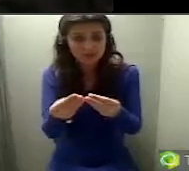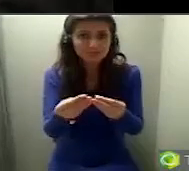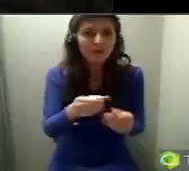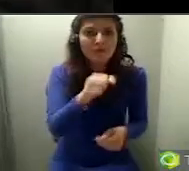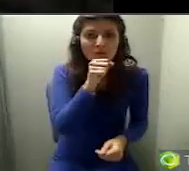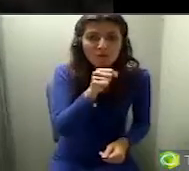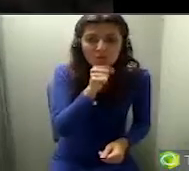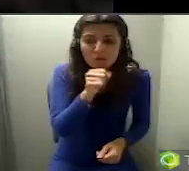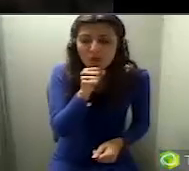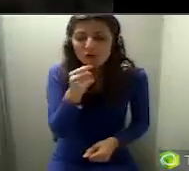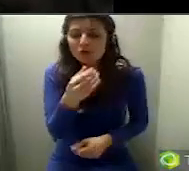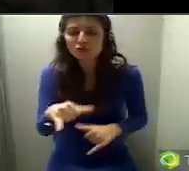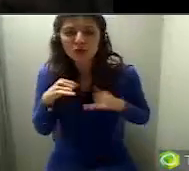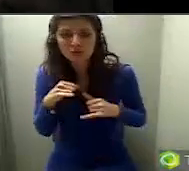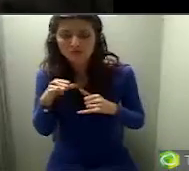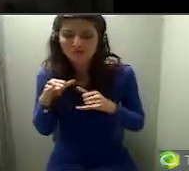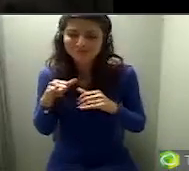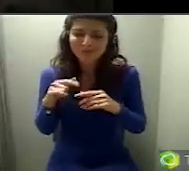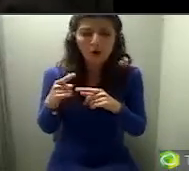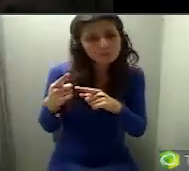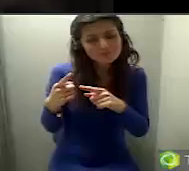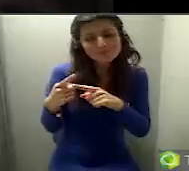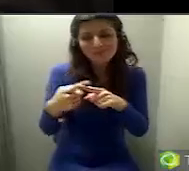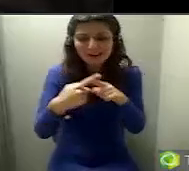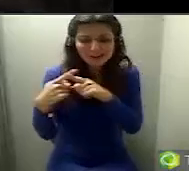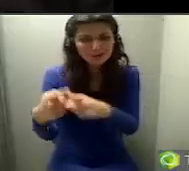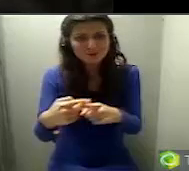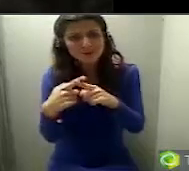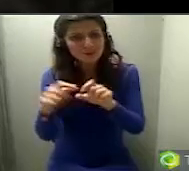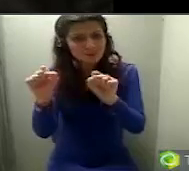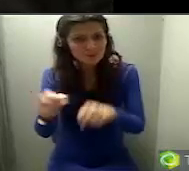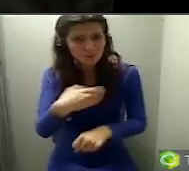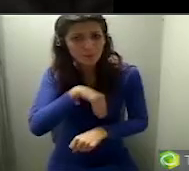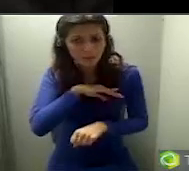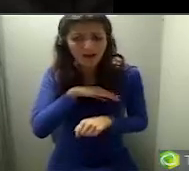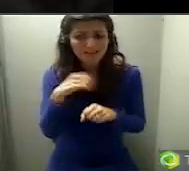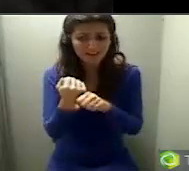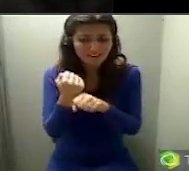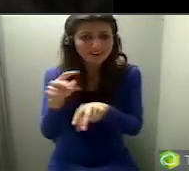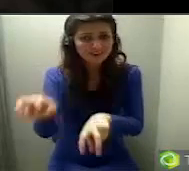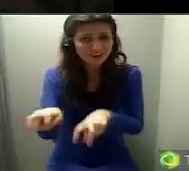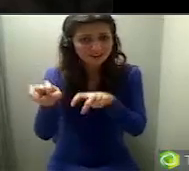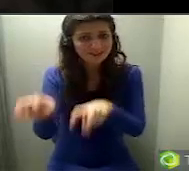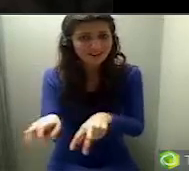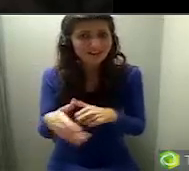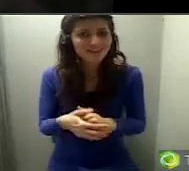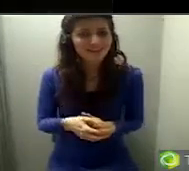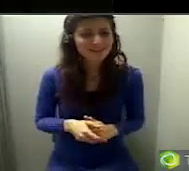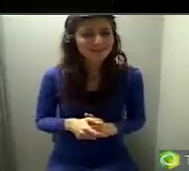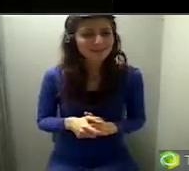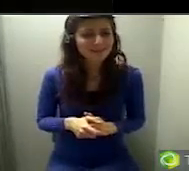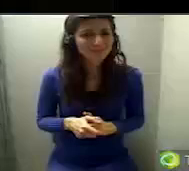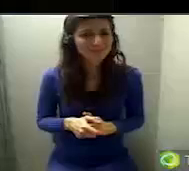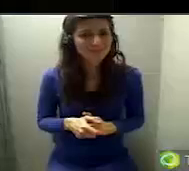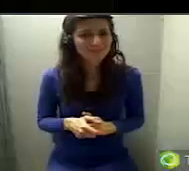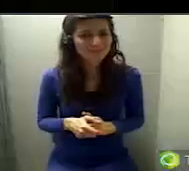des savoir-faire. Et en ce qui concerne les fleurs, c'est pour nous l'accessibilité au bourg qui... on a